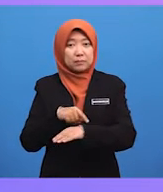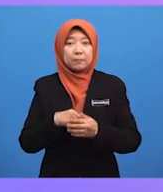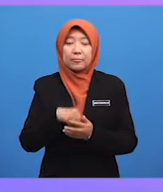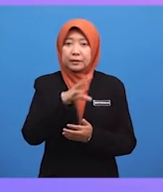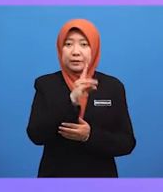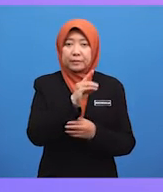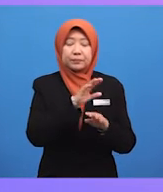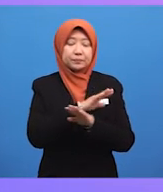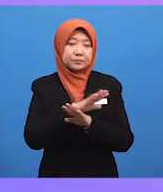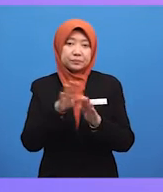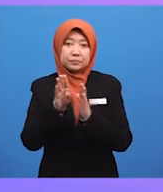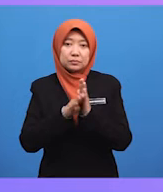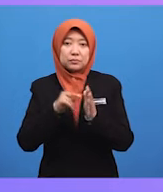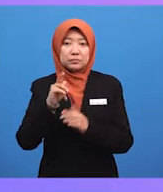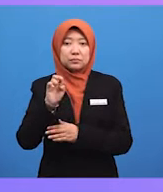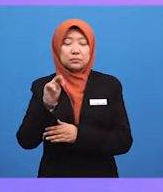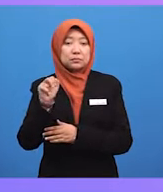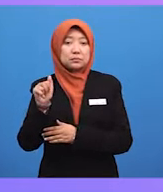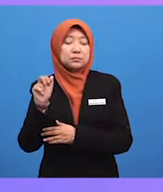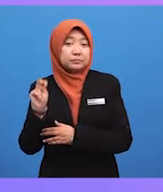D. tidak berkenaan.